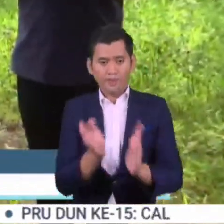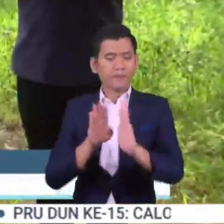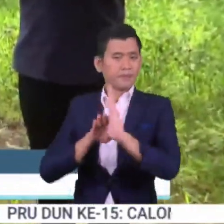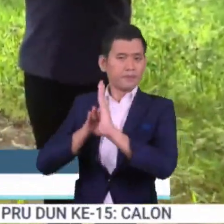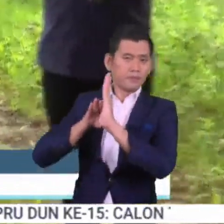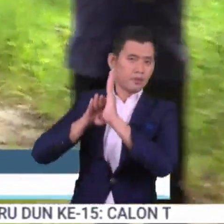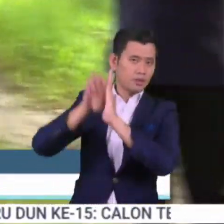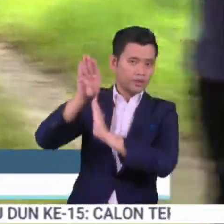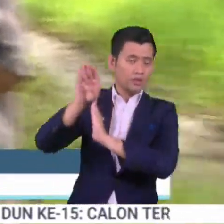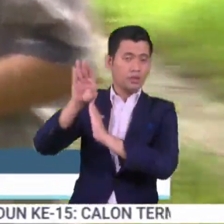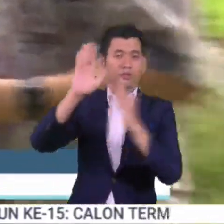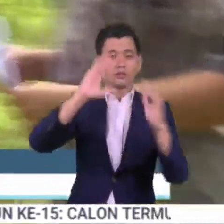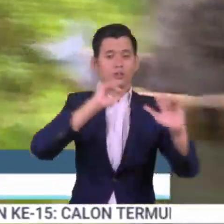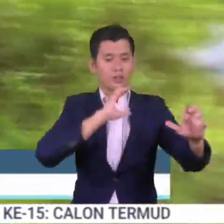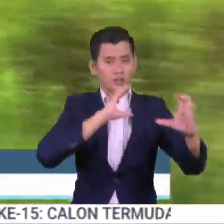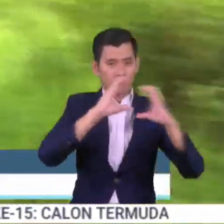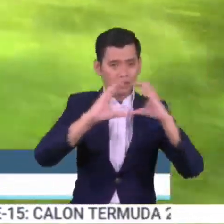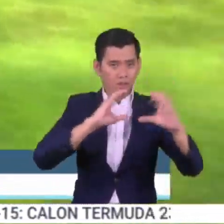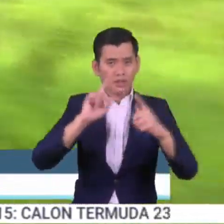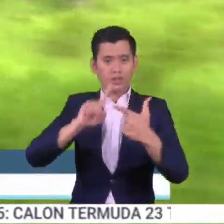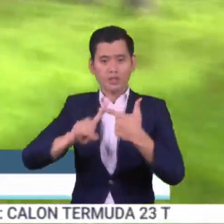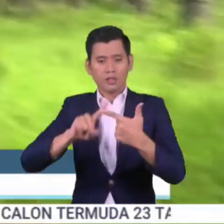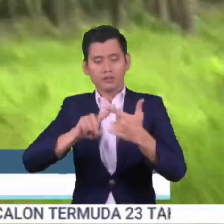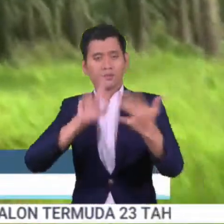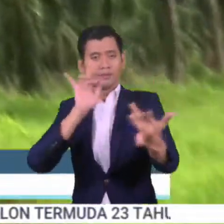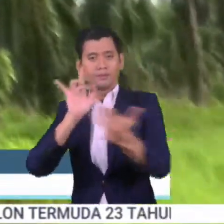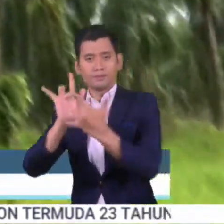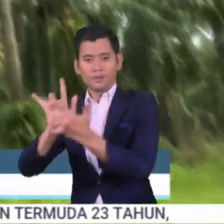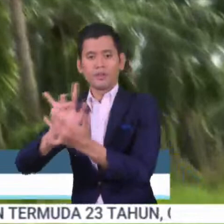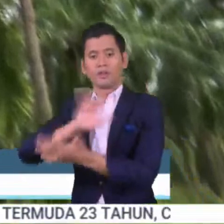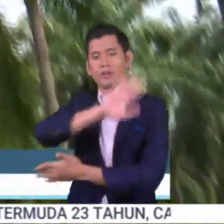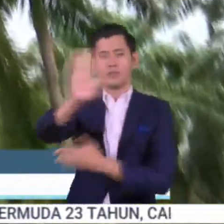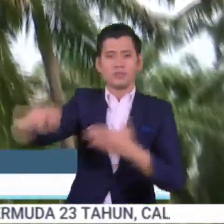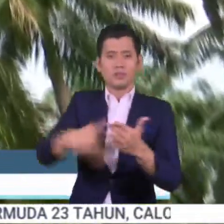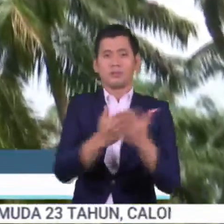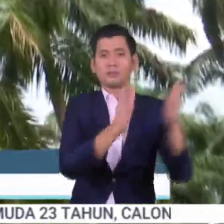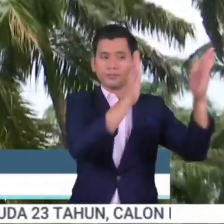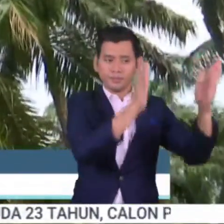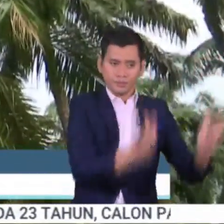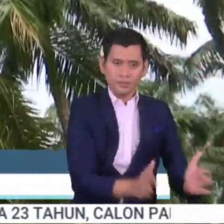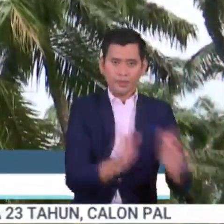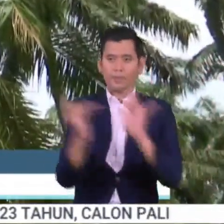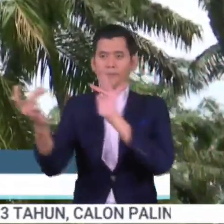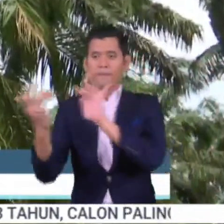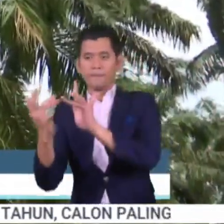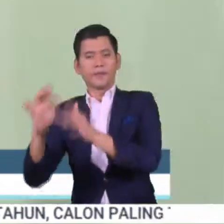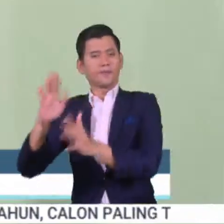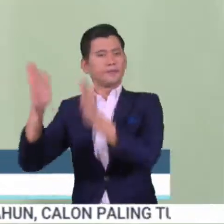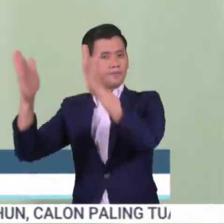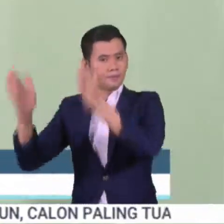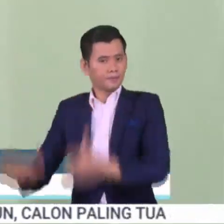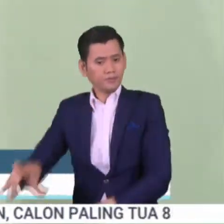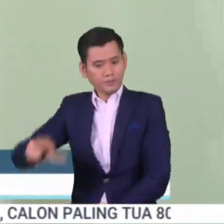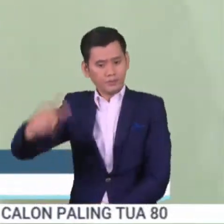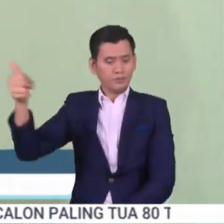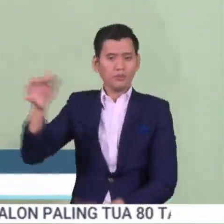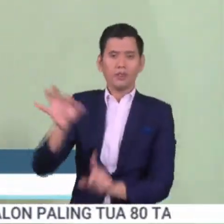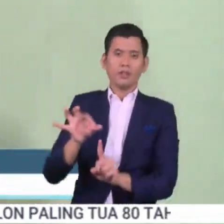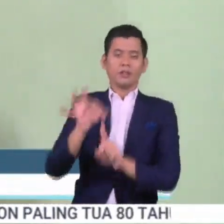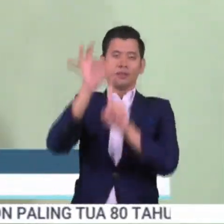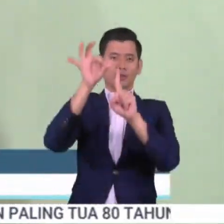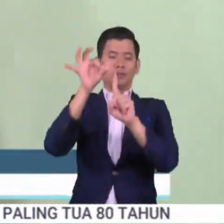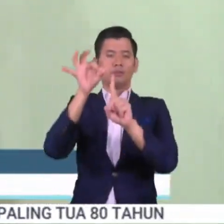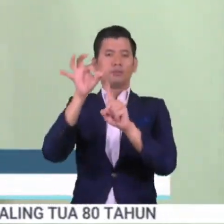urusan komunikasi dan kesaling hubungan antara satu pihak dengan pihak yang lain. Khusus